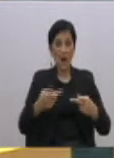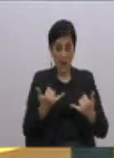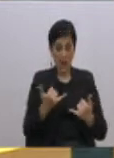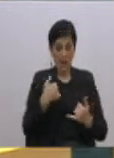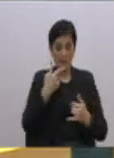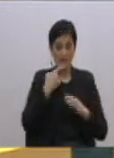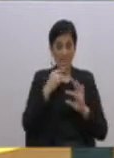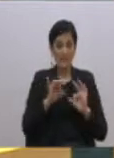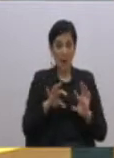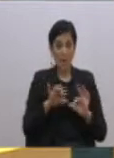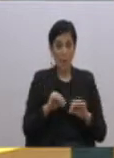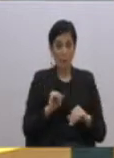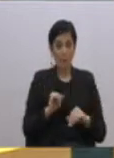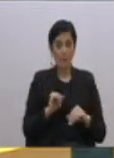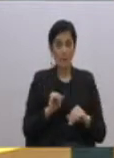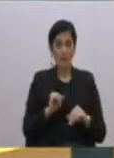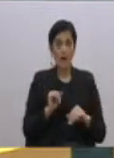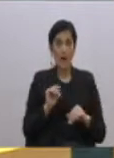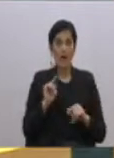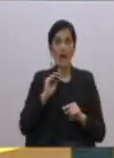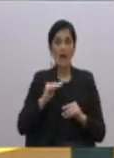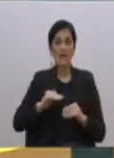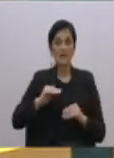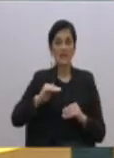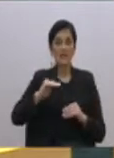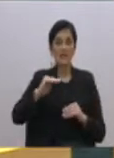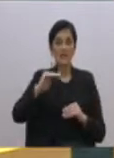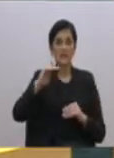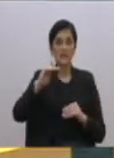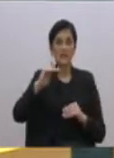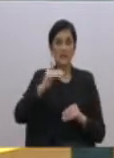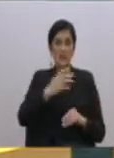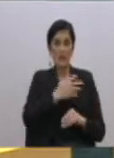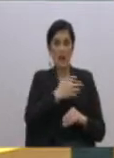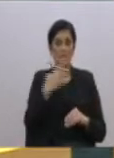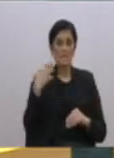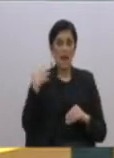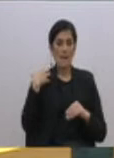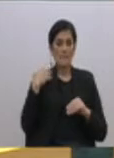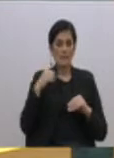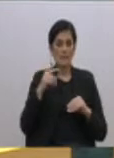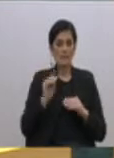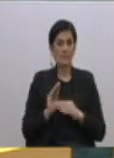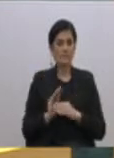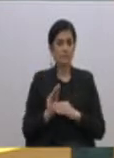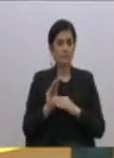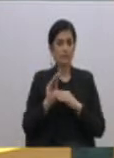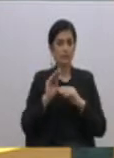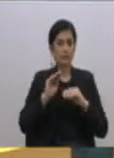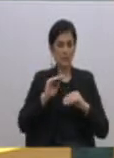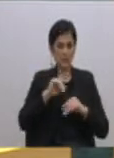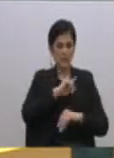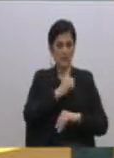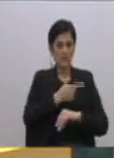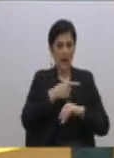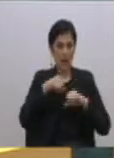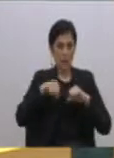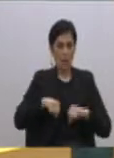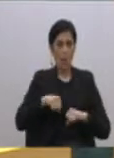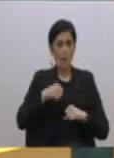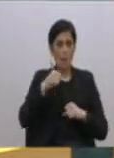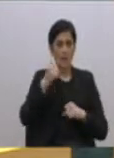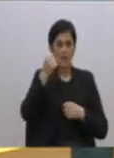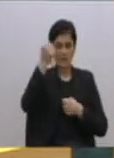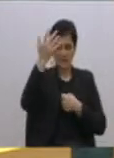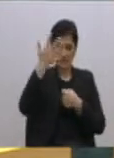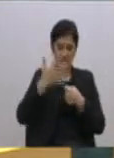ვამბობ. Მაგ დროს, როდესაც იზრდება მეფის ძალაუფლება. Ანუ გამოდიან მოსამართლეები, რომლებიც